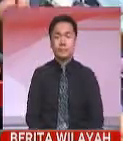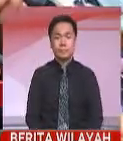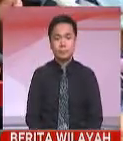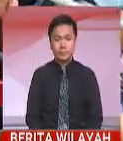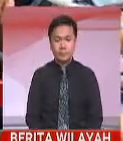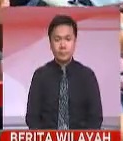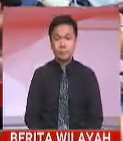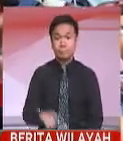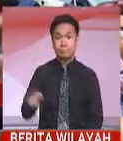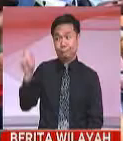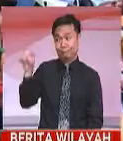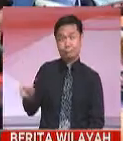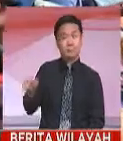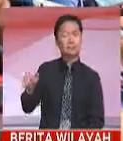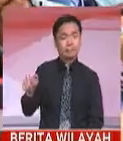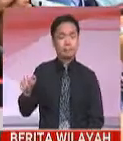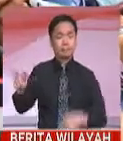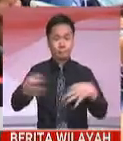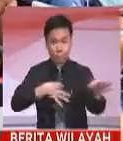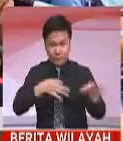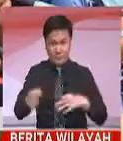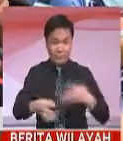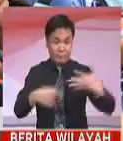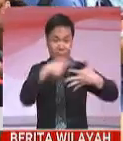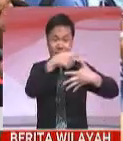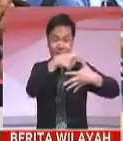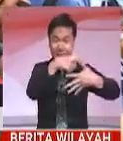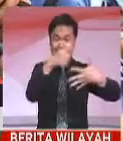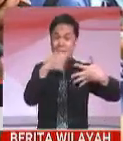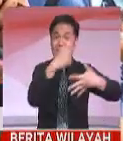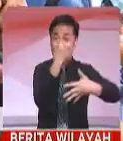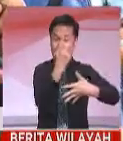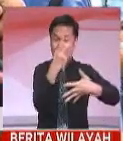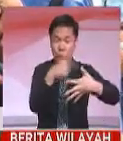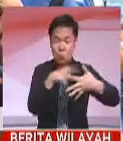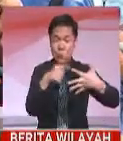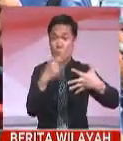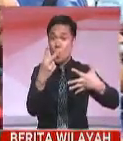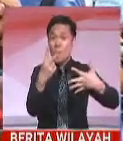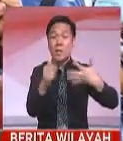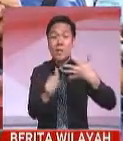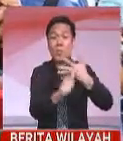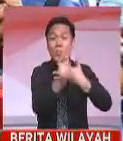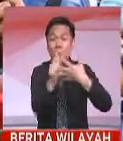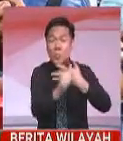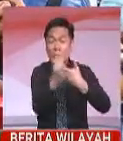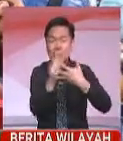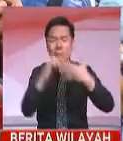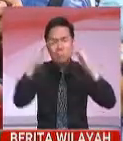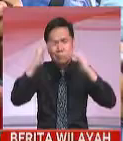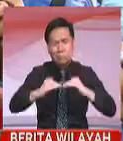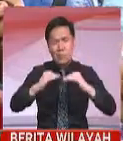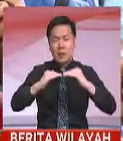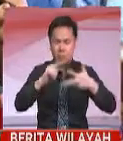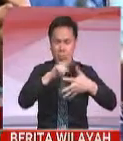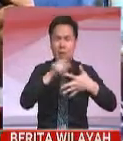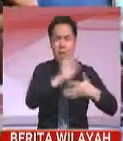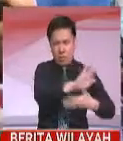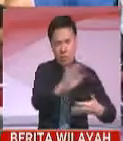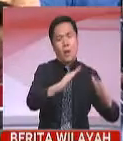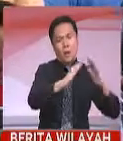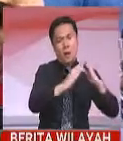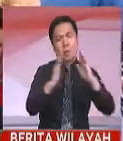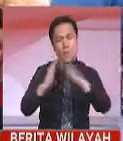Hai sebagian yang tidak menyangka ketika d1dan Duo yang tidak mempunyai risiko kita telah boleh dikreditkan